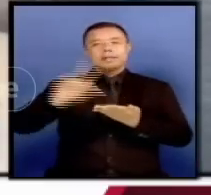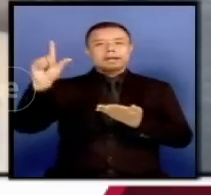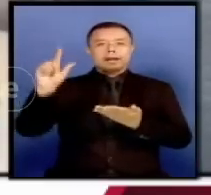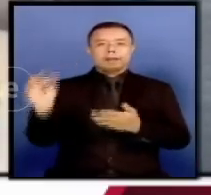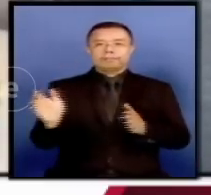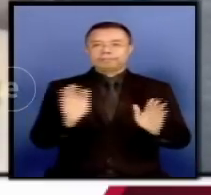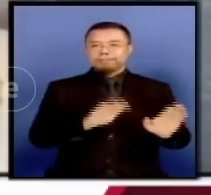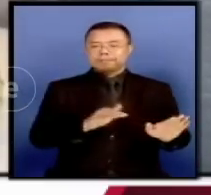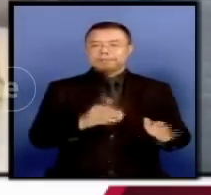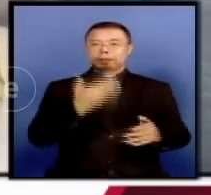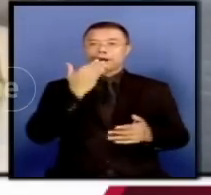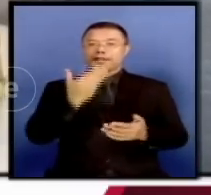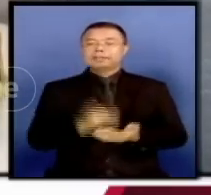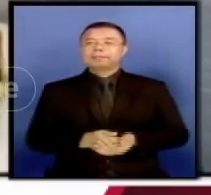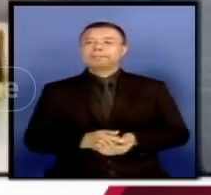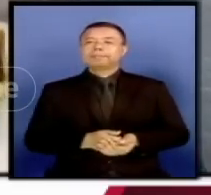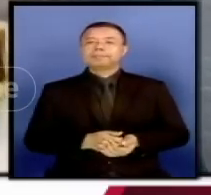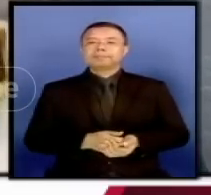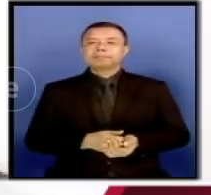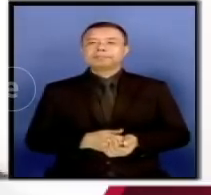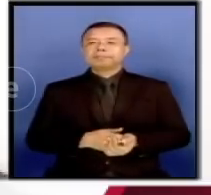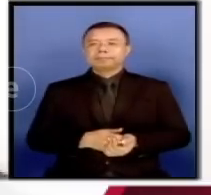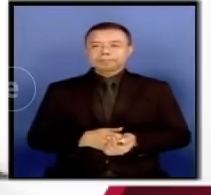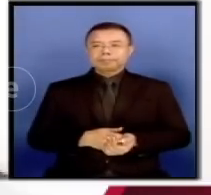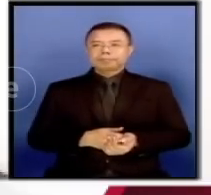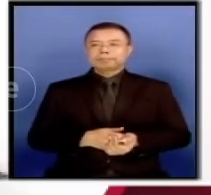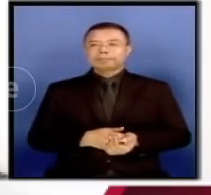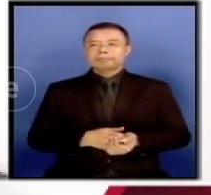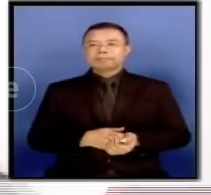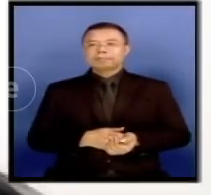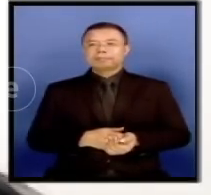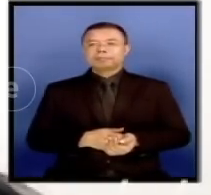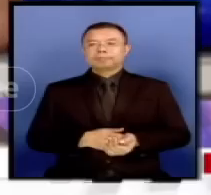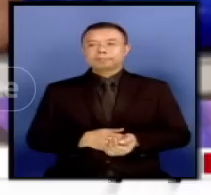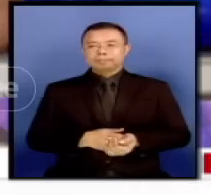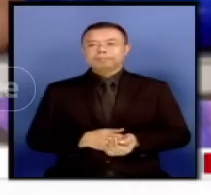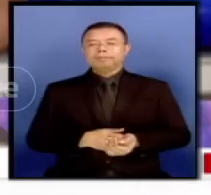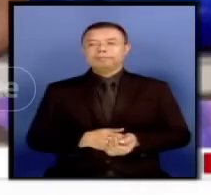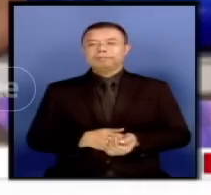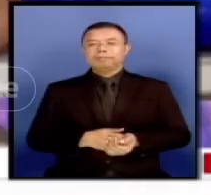mereka. Baik. Boni. Baik, terima kasih Miranti Hirschman atas informasi Anda dari Hannover, Jerman.